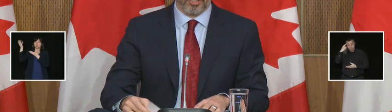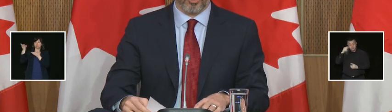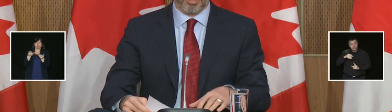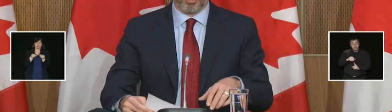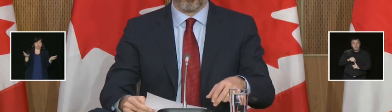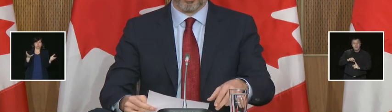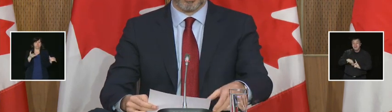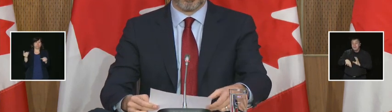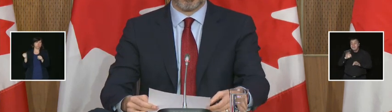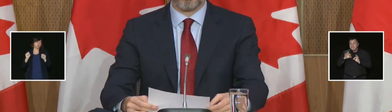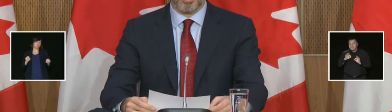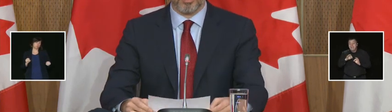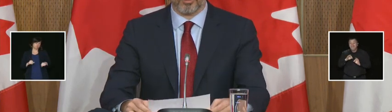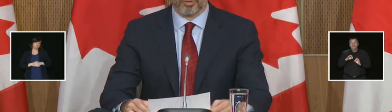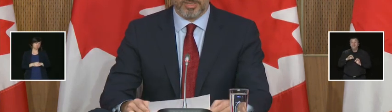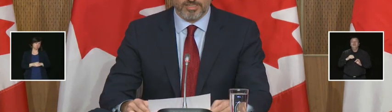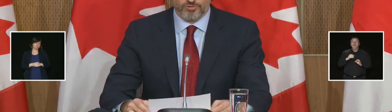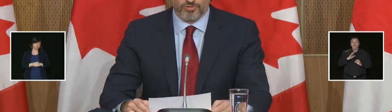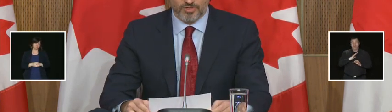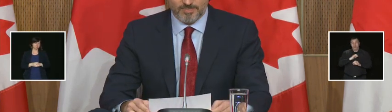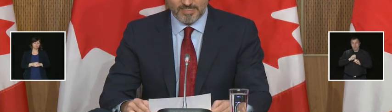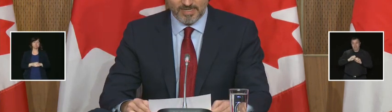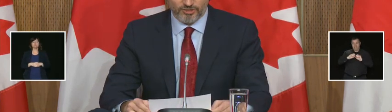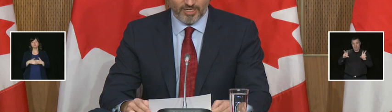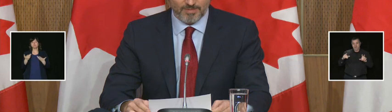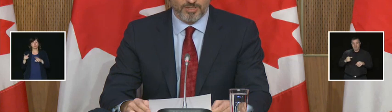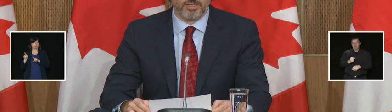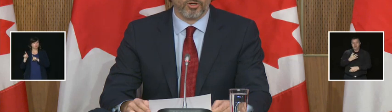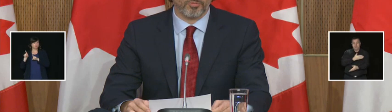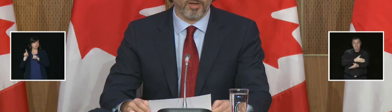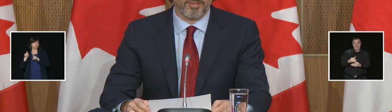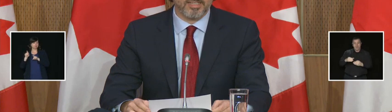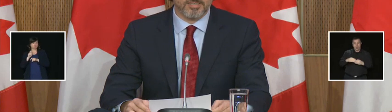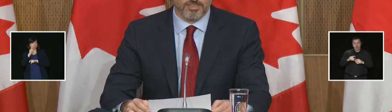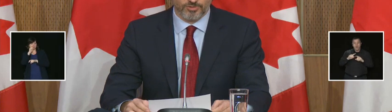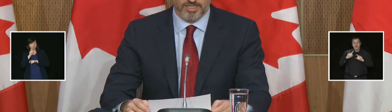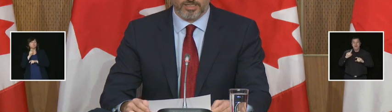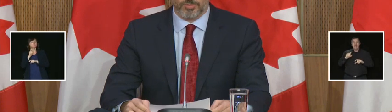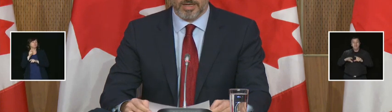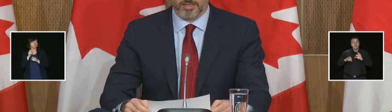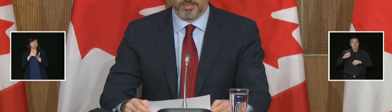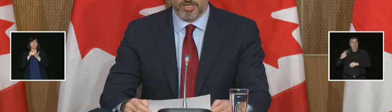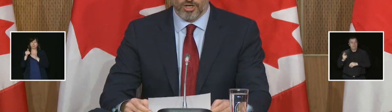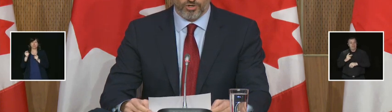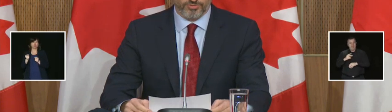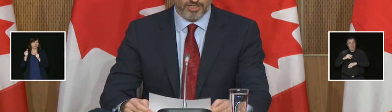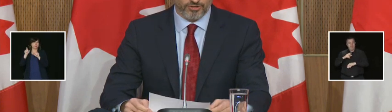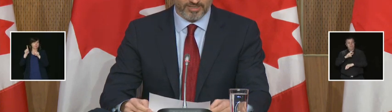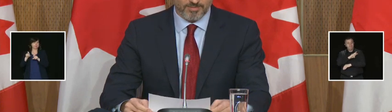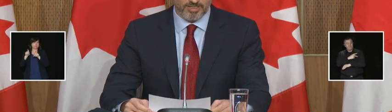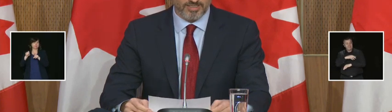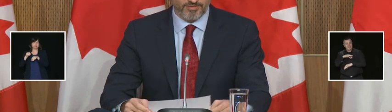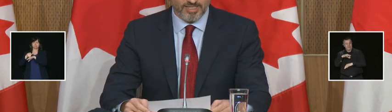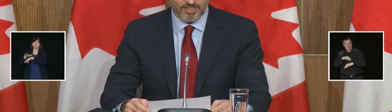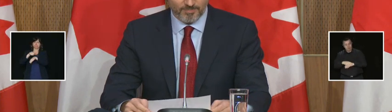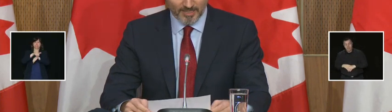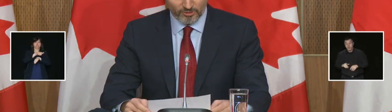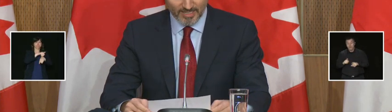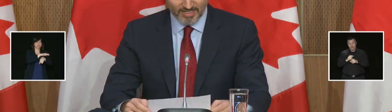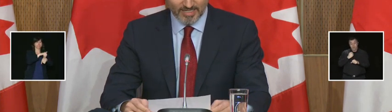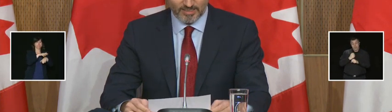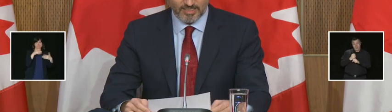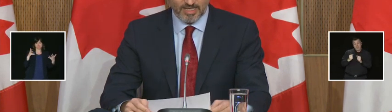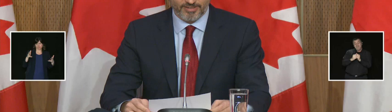on a envoyé des millions de tests de dépistage rapide aux provinces et aux territoires on va notamment travailler en